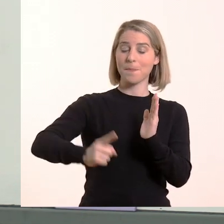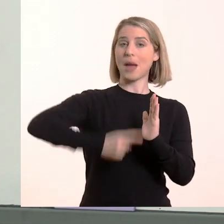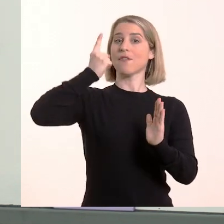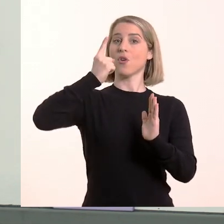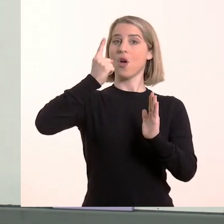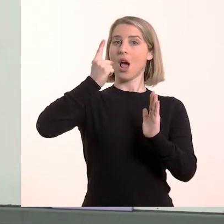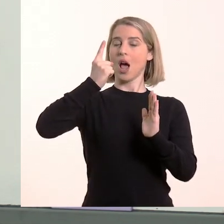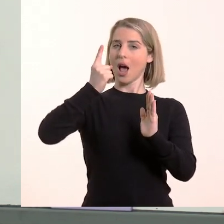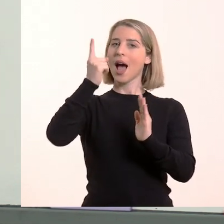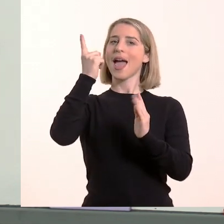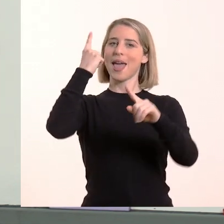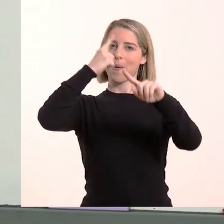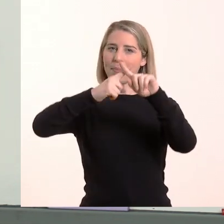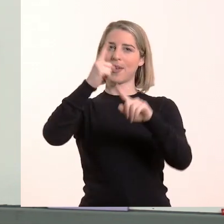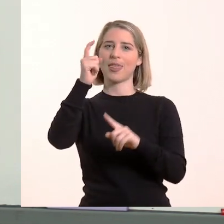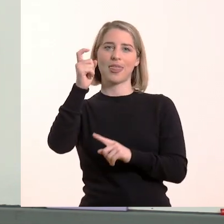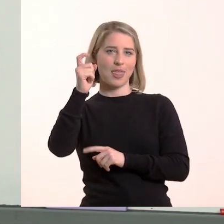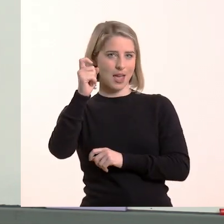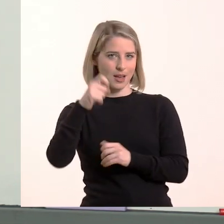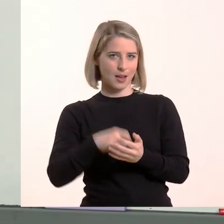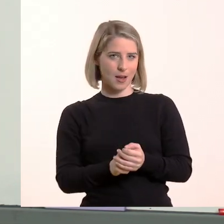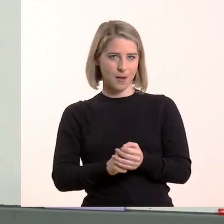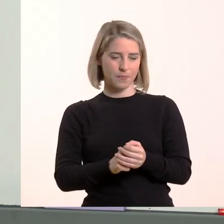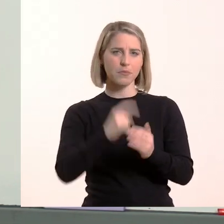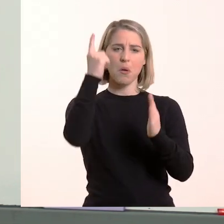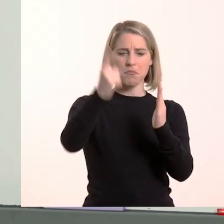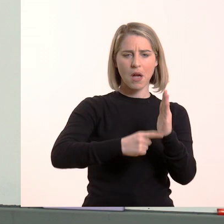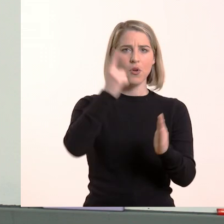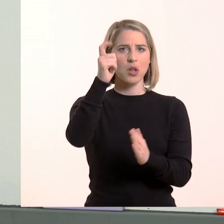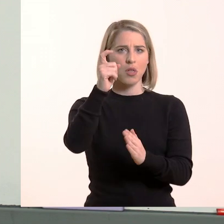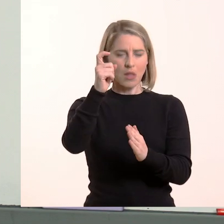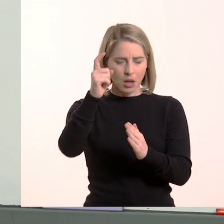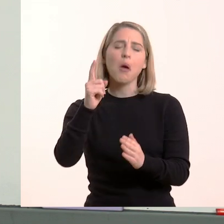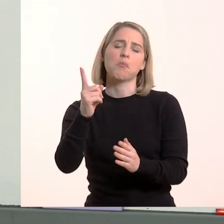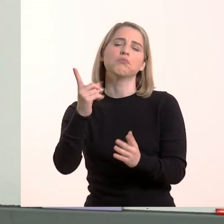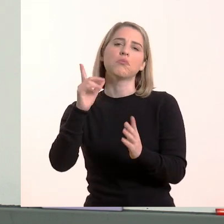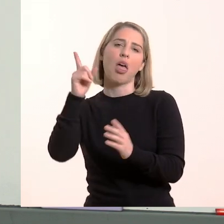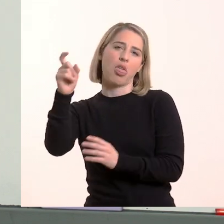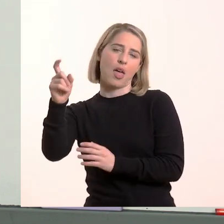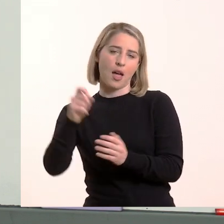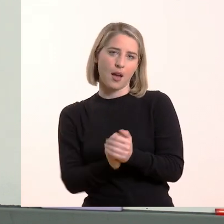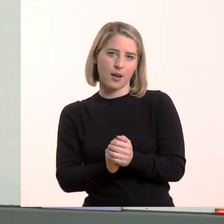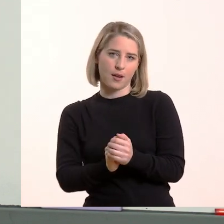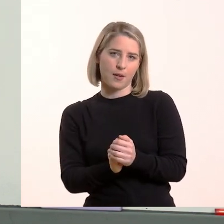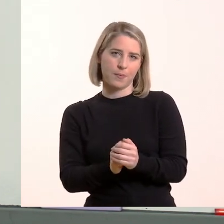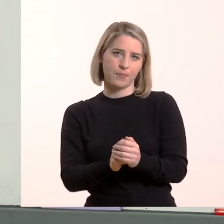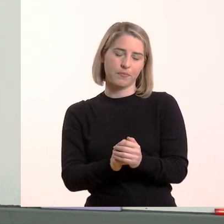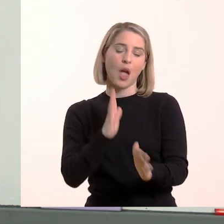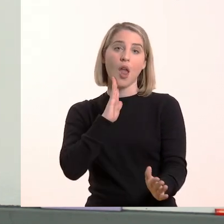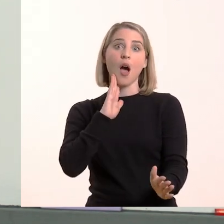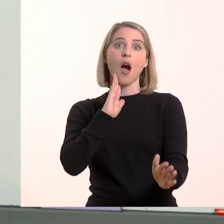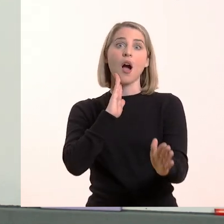φορά, επί 10 δηλαδή. Μία φορά το 10, 10. Και γίνεται αυτομάτως 10